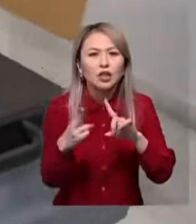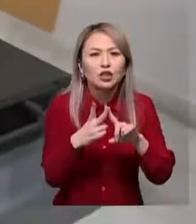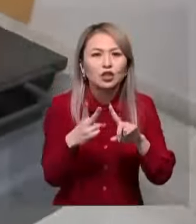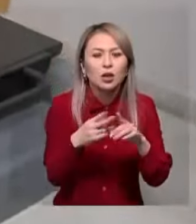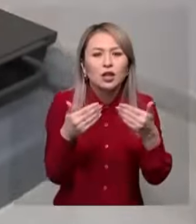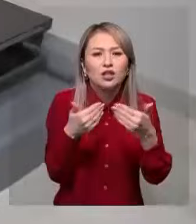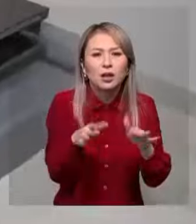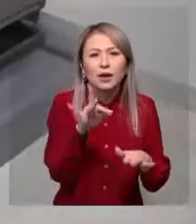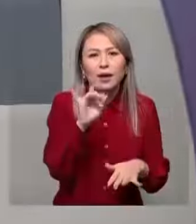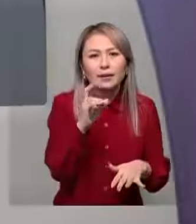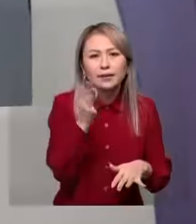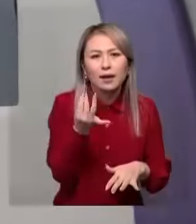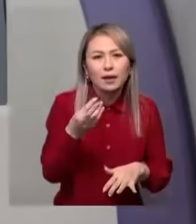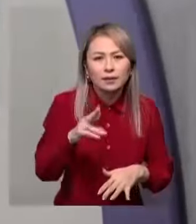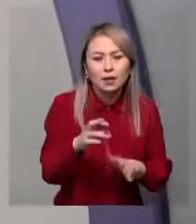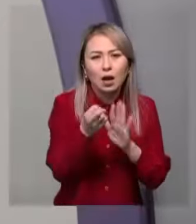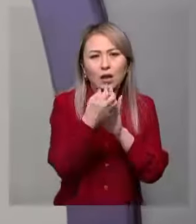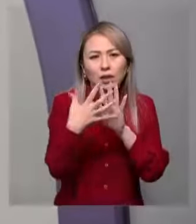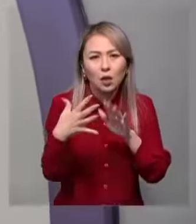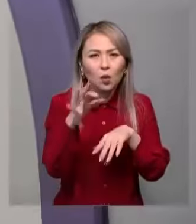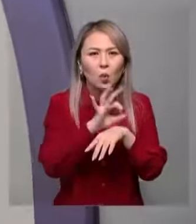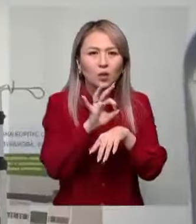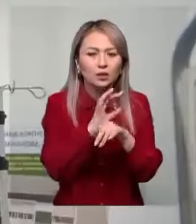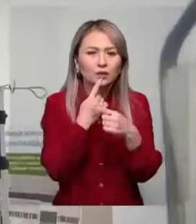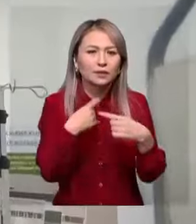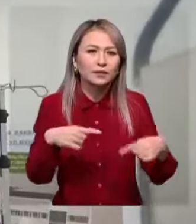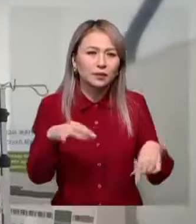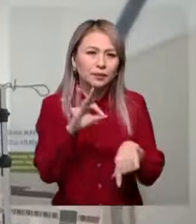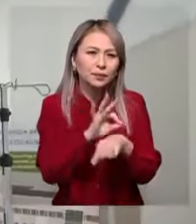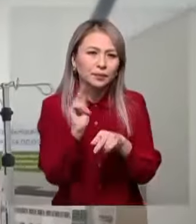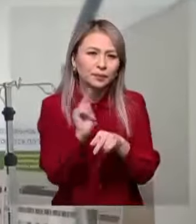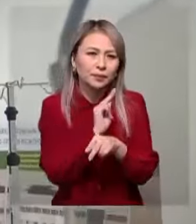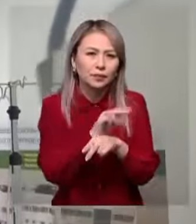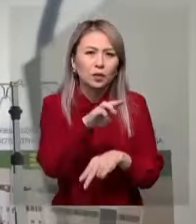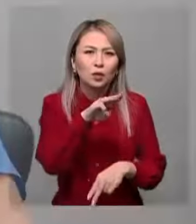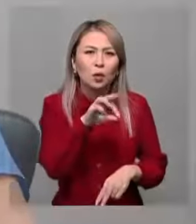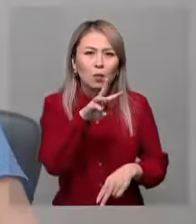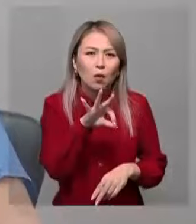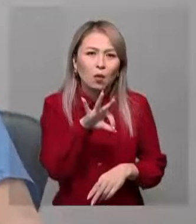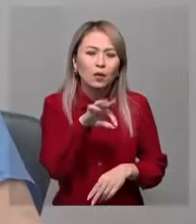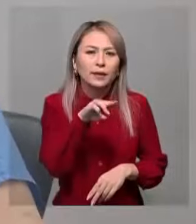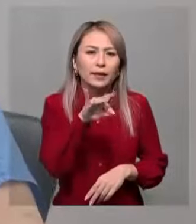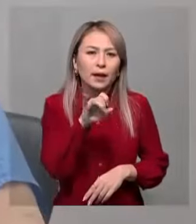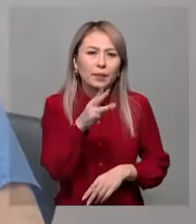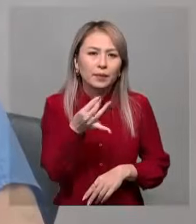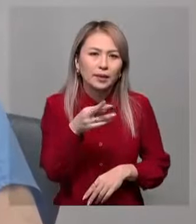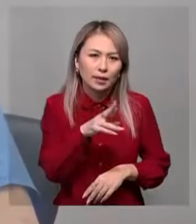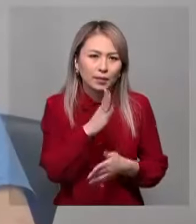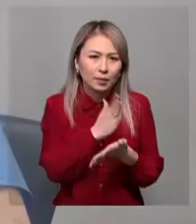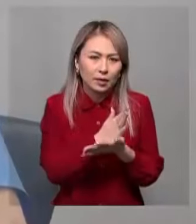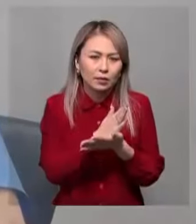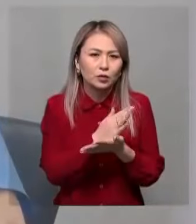Ал екінші ашылған радиациялық онкология орталығы қатерлі ісікті емдеуге арналған томотерапия аппаратымен